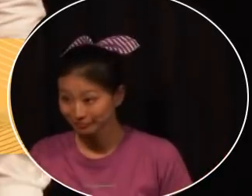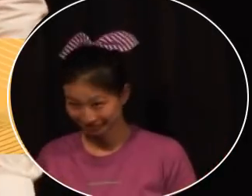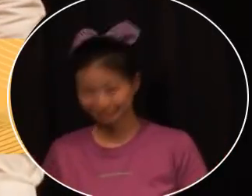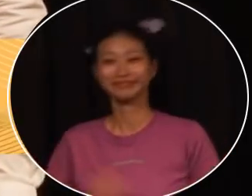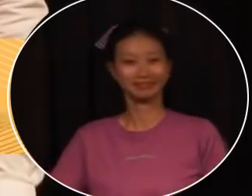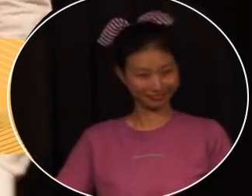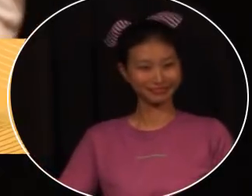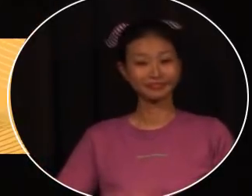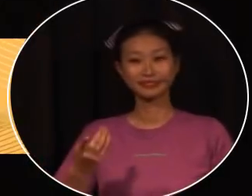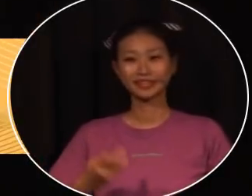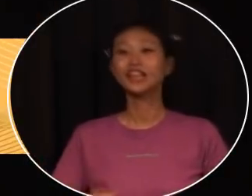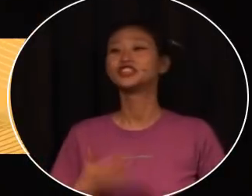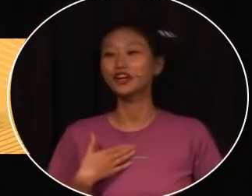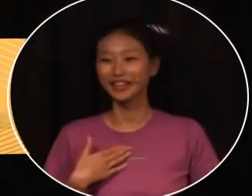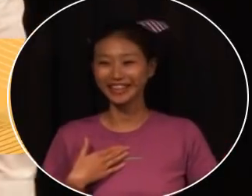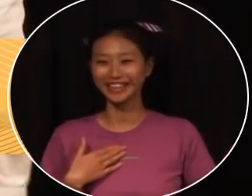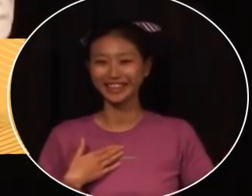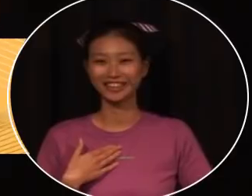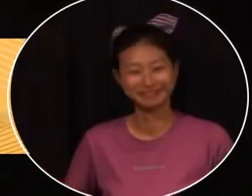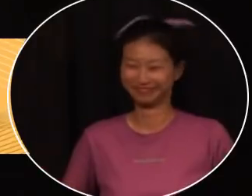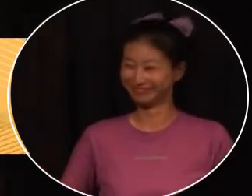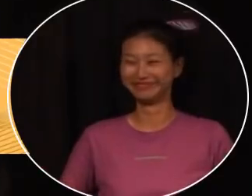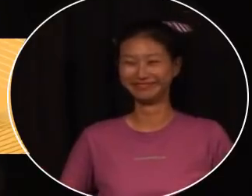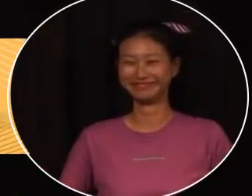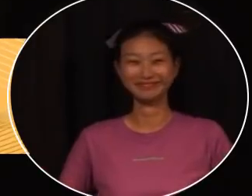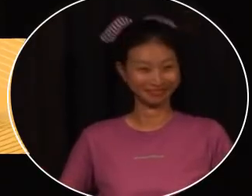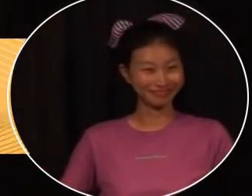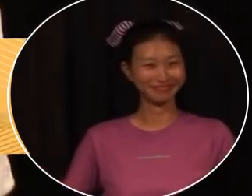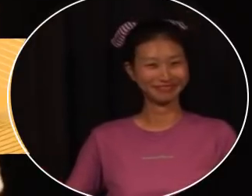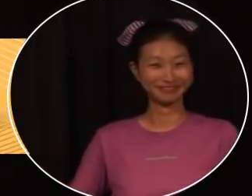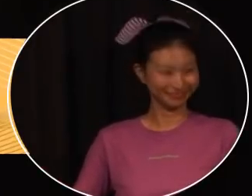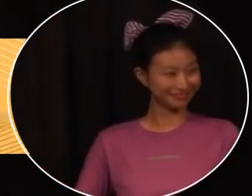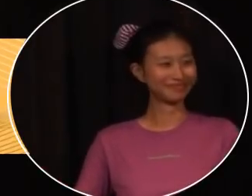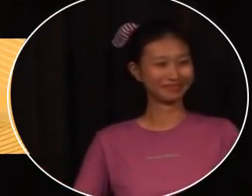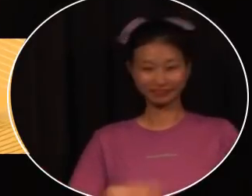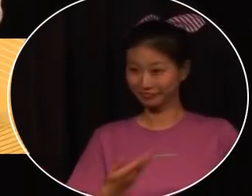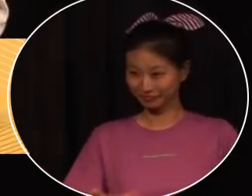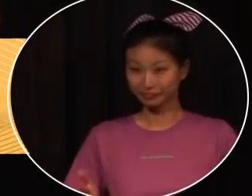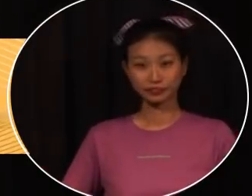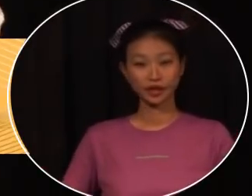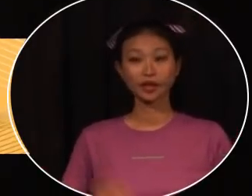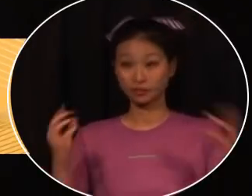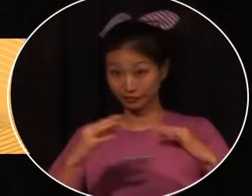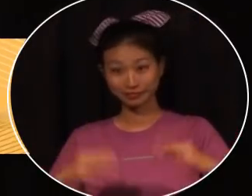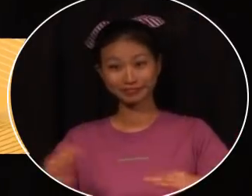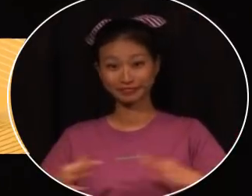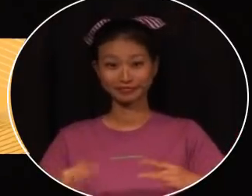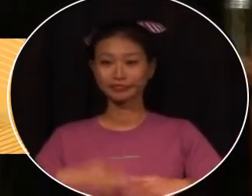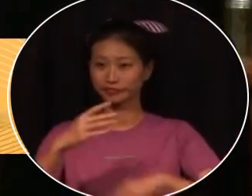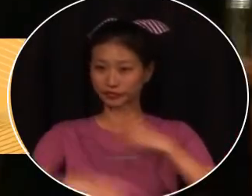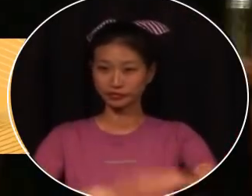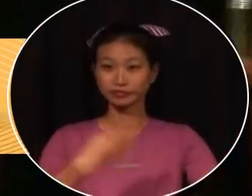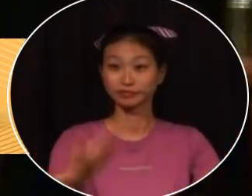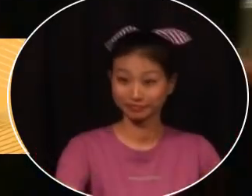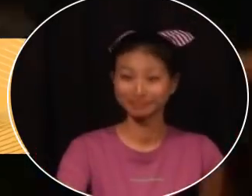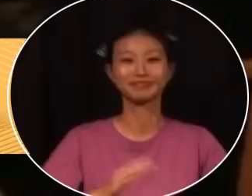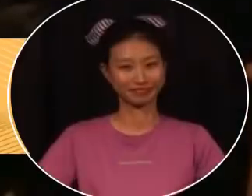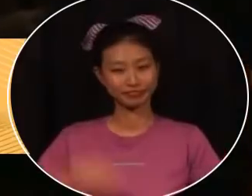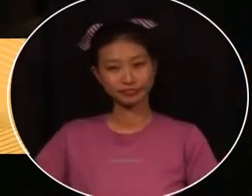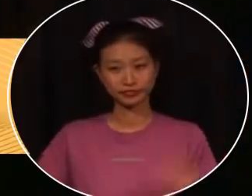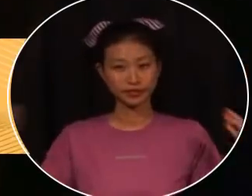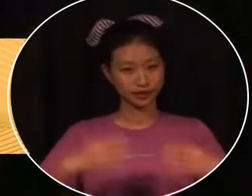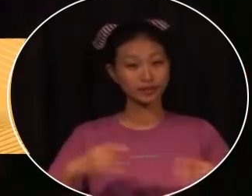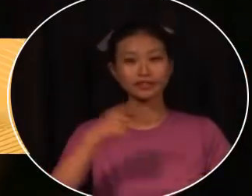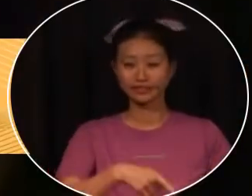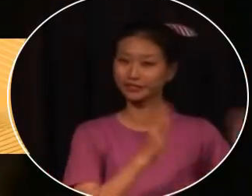靠！哦， 对，想吃什么就吃什么，对，这样养肥了它，就抓下去。 哦， 你看，这样你 做个饱死鬼这样